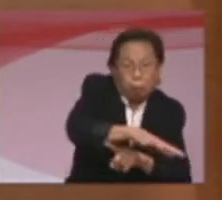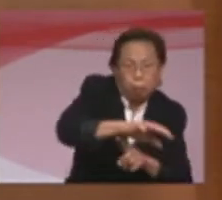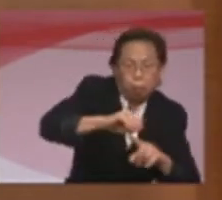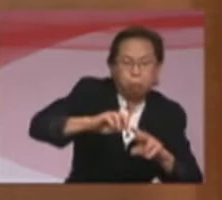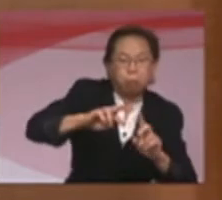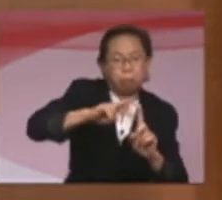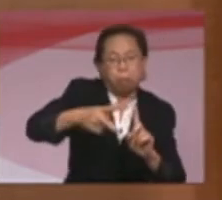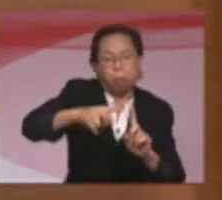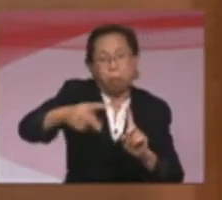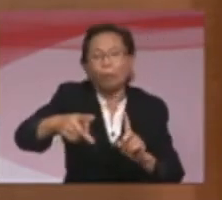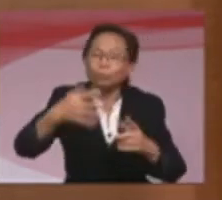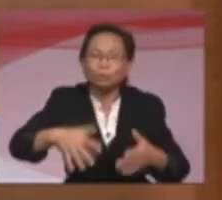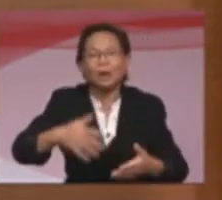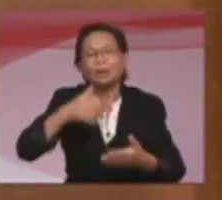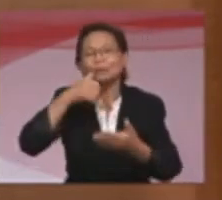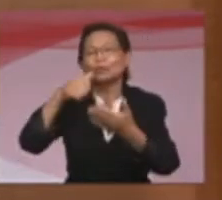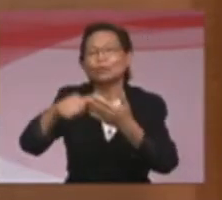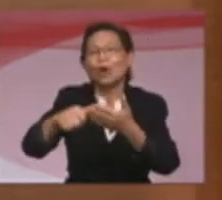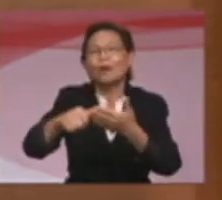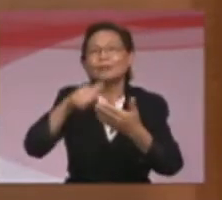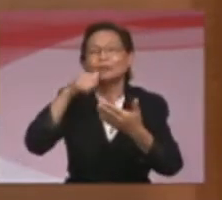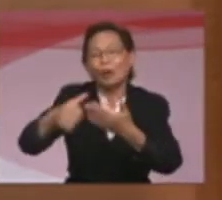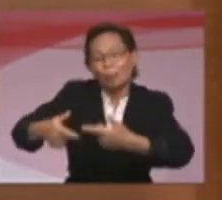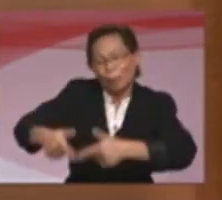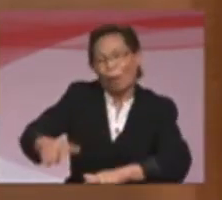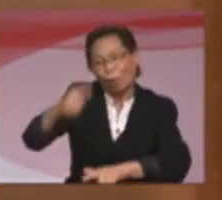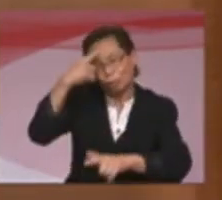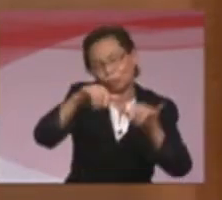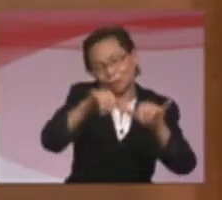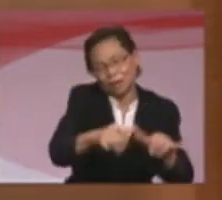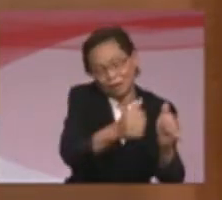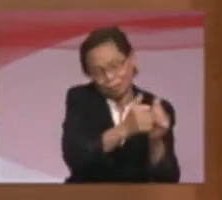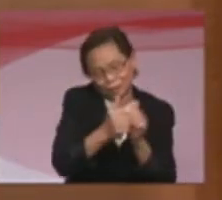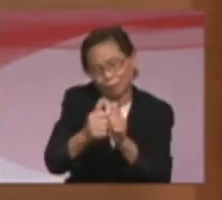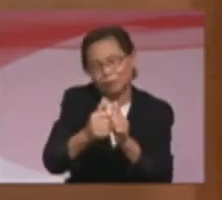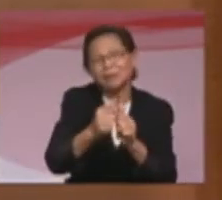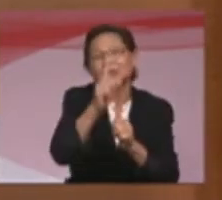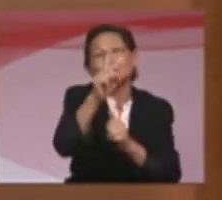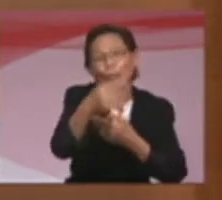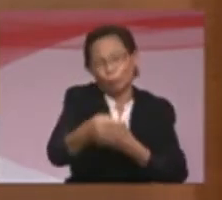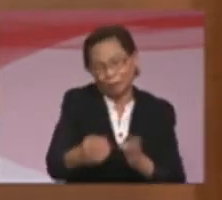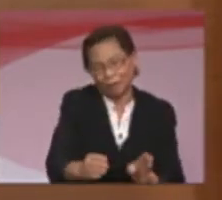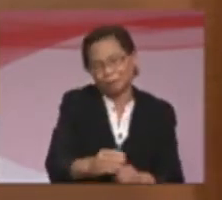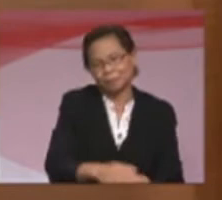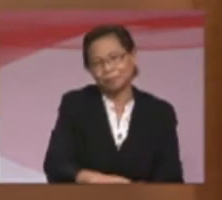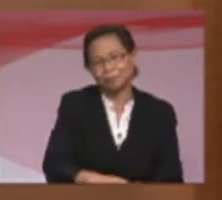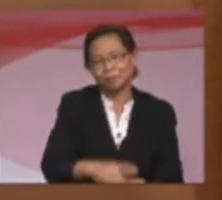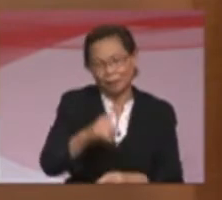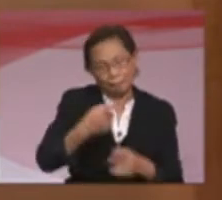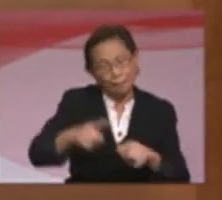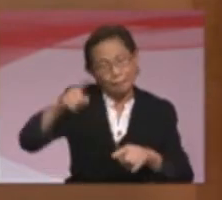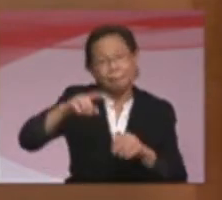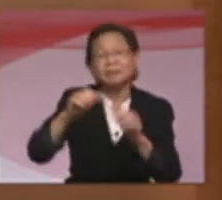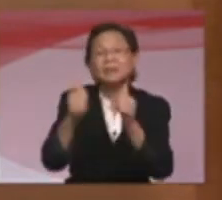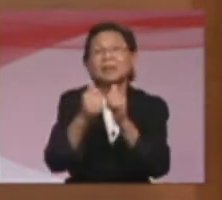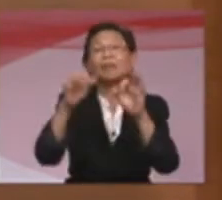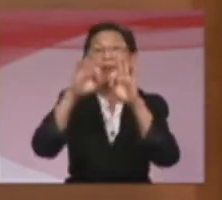kebenaran kepada kerajaan untuk membolehkan mereka tinggal bersama satu bilik dengan keluarga